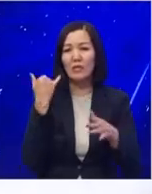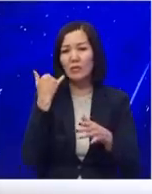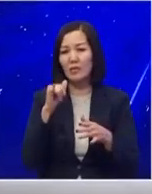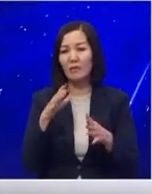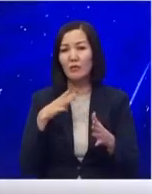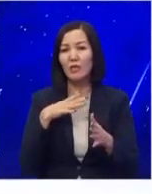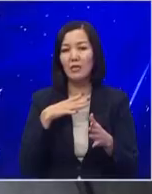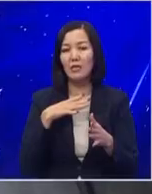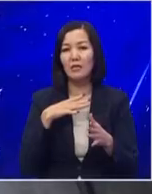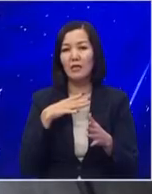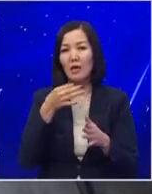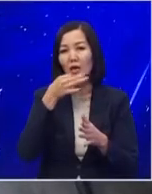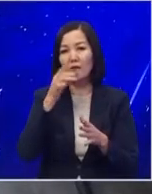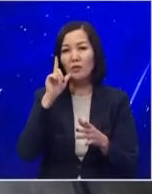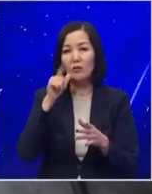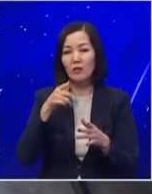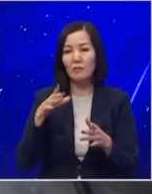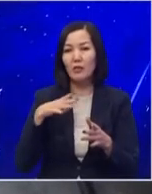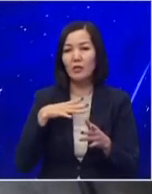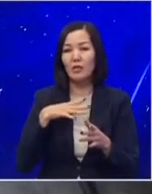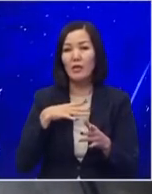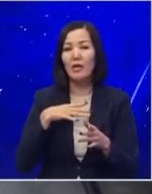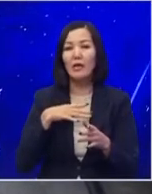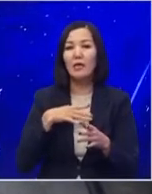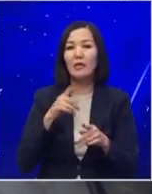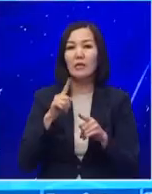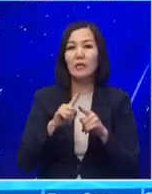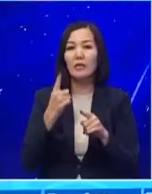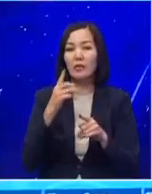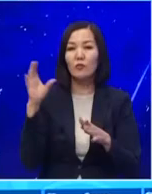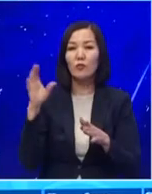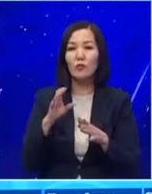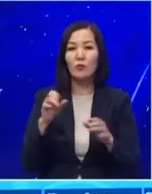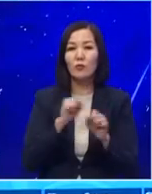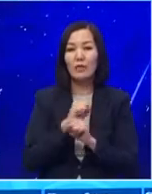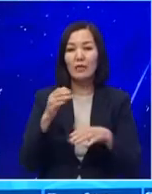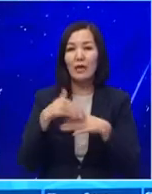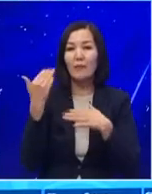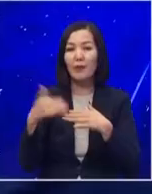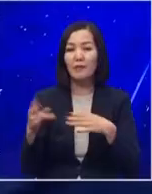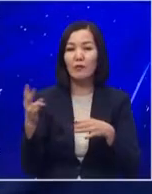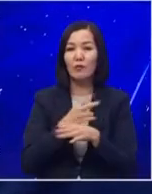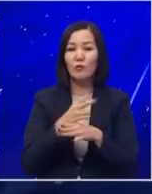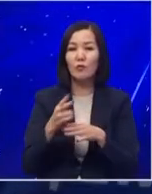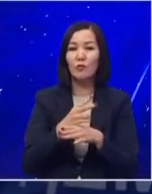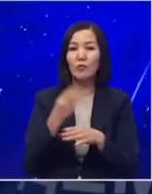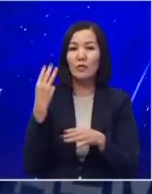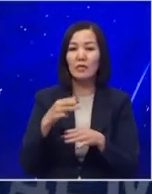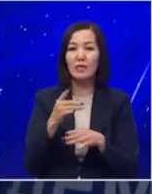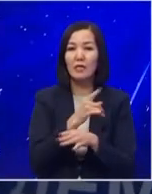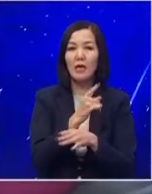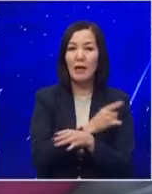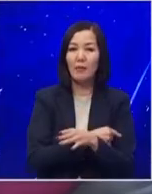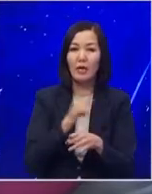такие моменты счет идет не на минуты она секунды отвечать на звонки горячей линии в эту ночь будут порядка 30 операторов